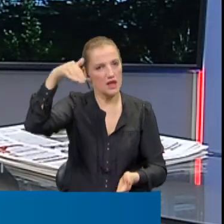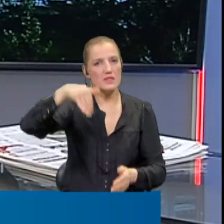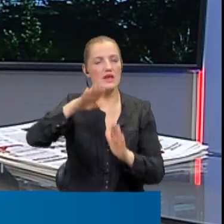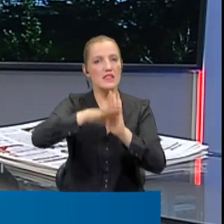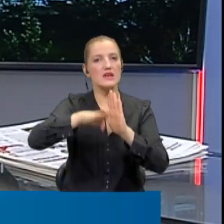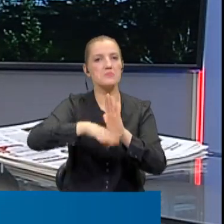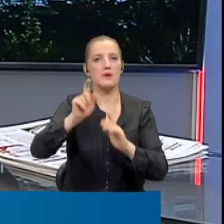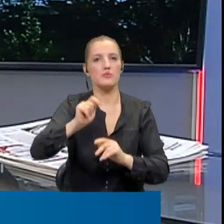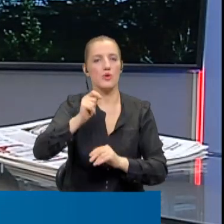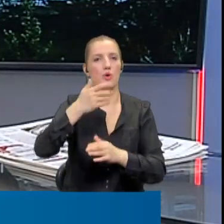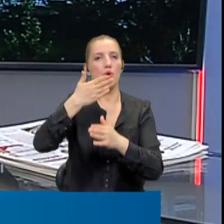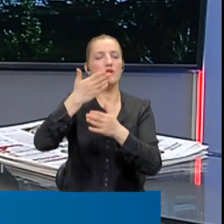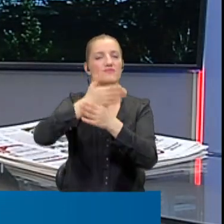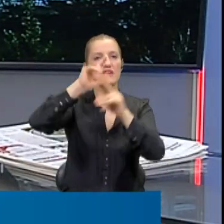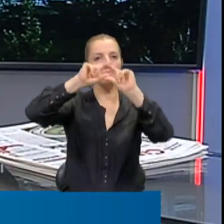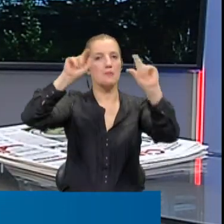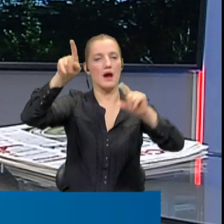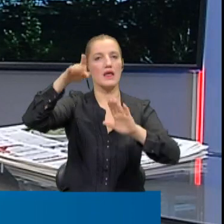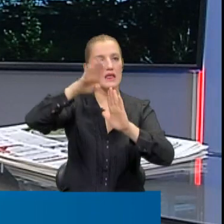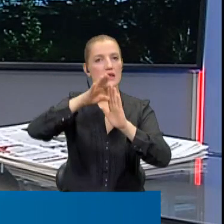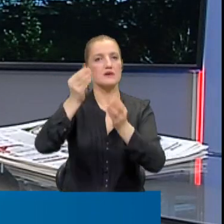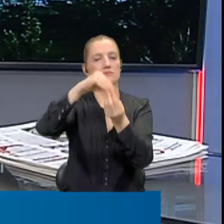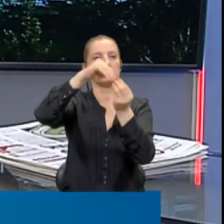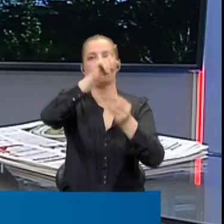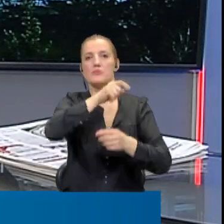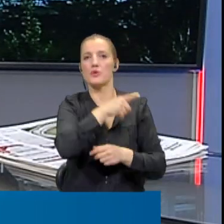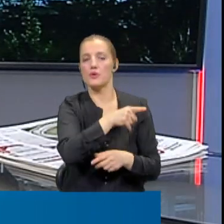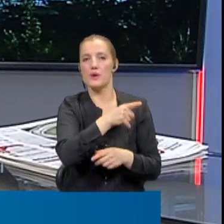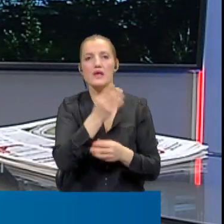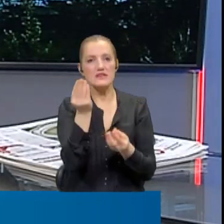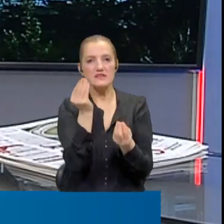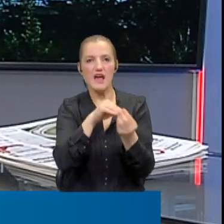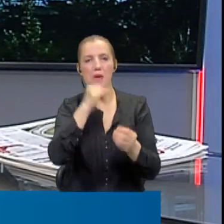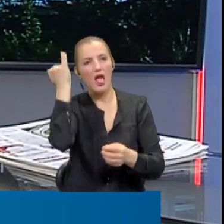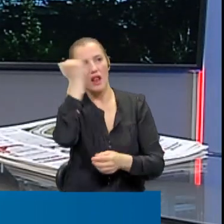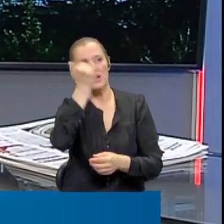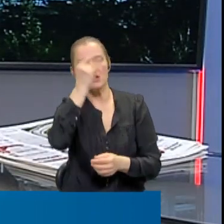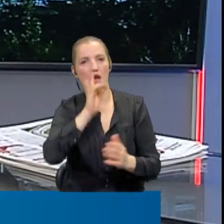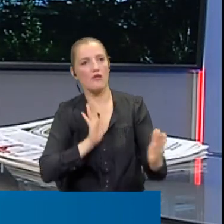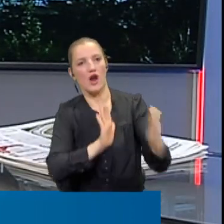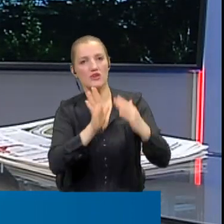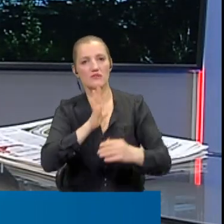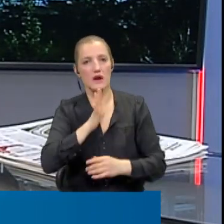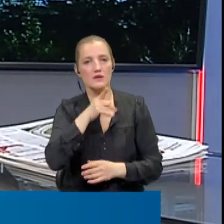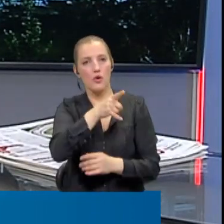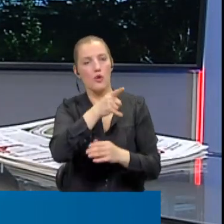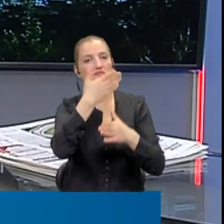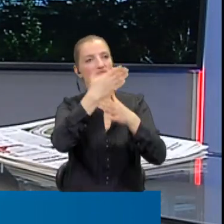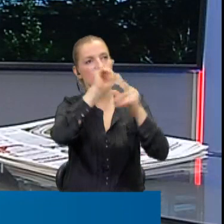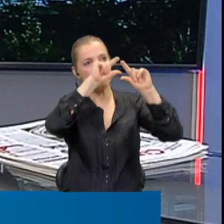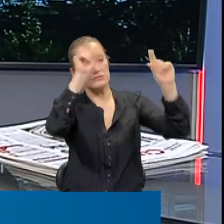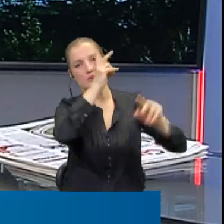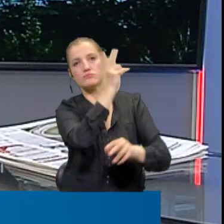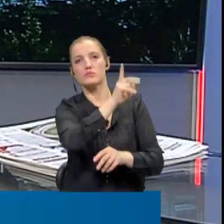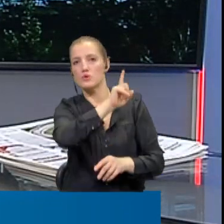indiriyor şirketler bildiriyor Eğer burada zamla ilgili bir Allah işlerinizi itirazınız olacaksa onun şirketlere